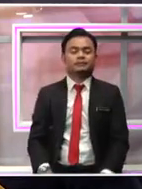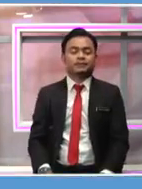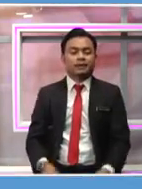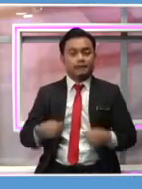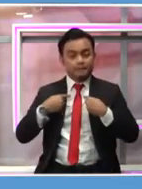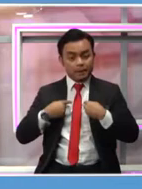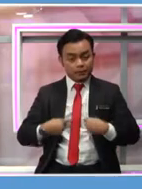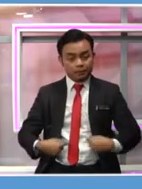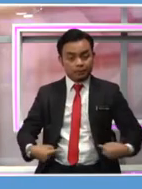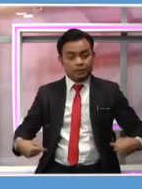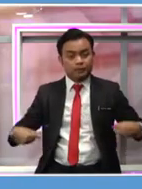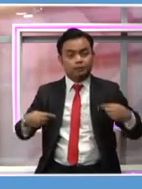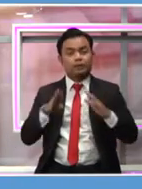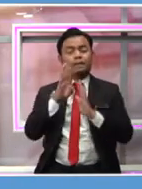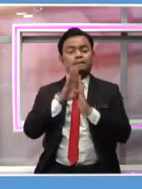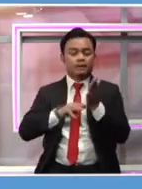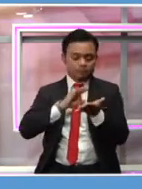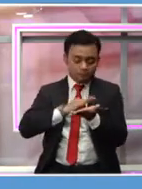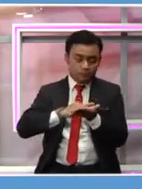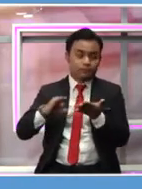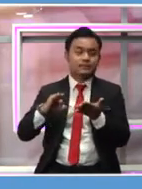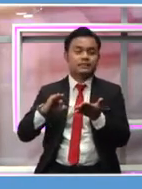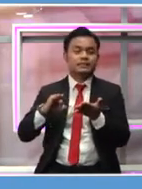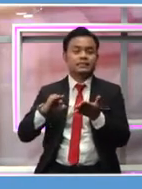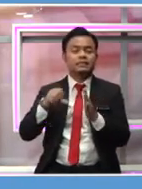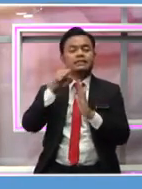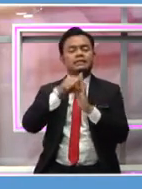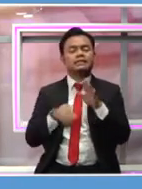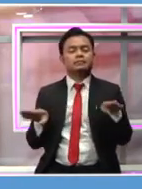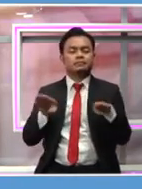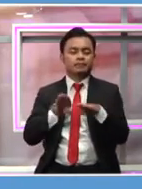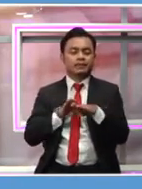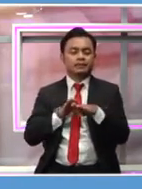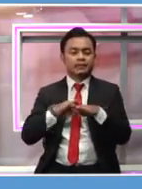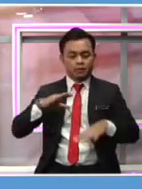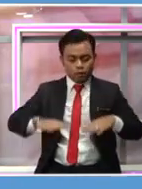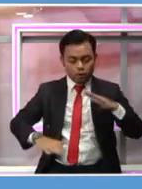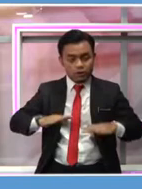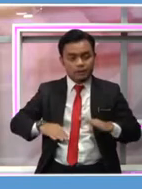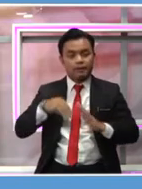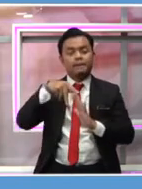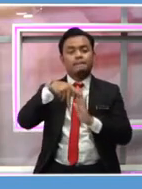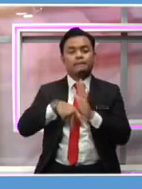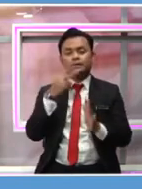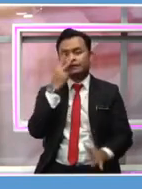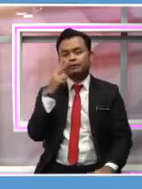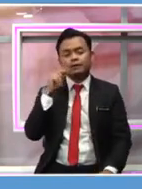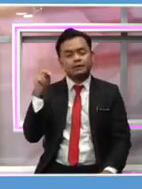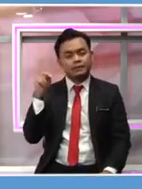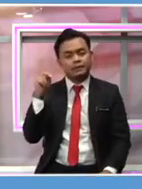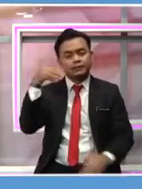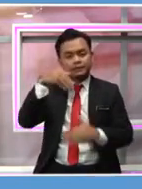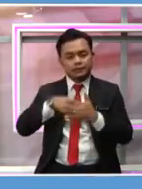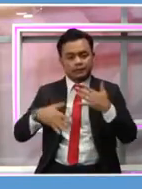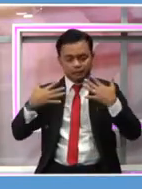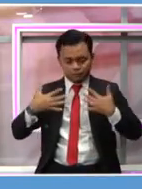berfungsi sebagai organ pernapasan di dalam tubuh manusia ke